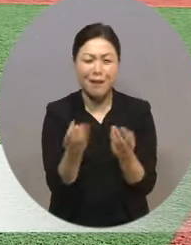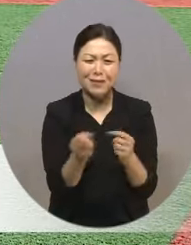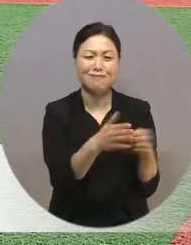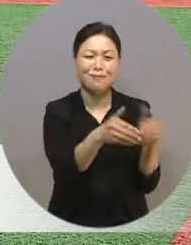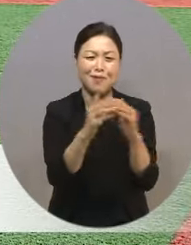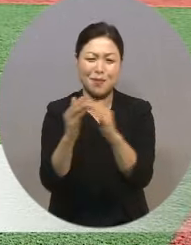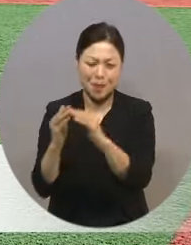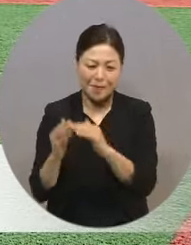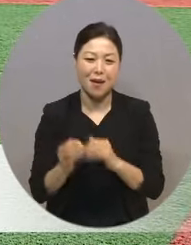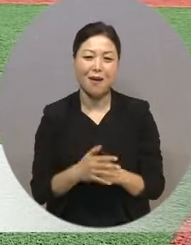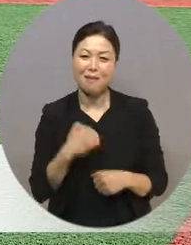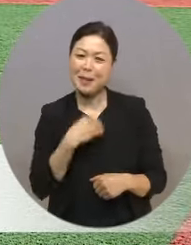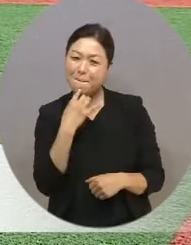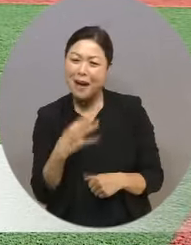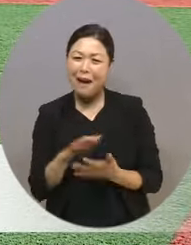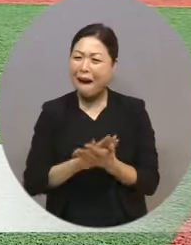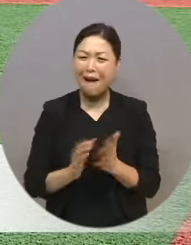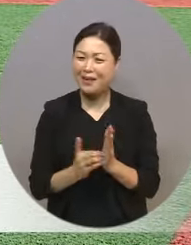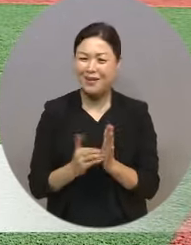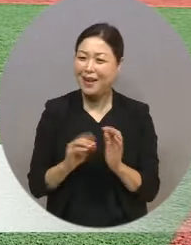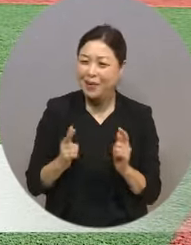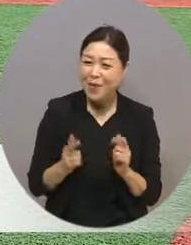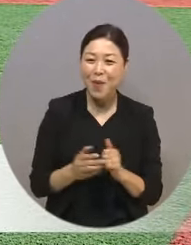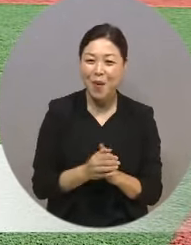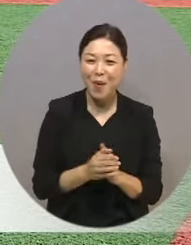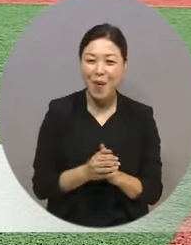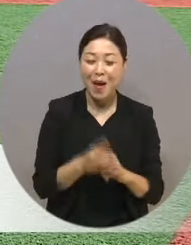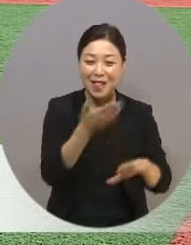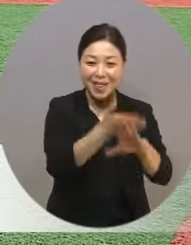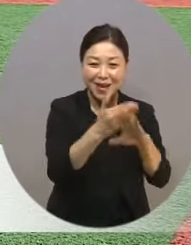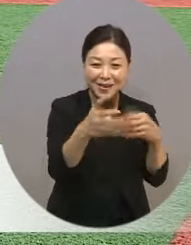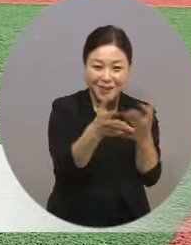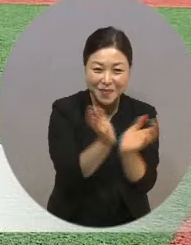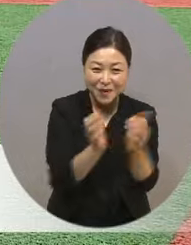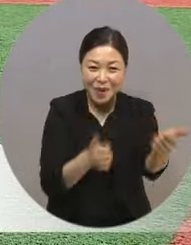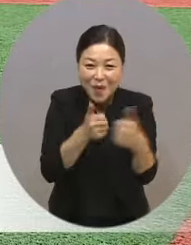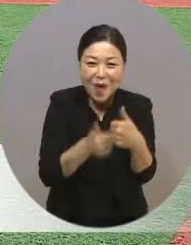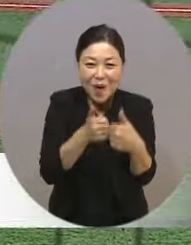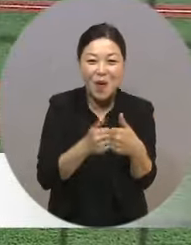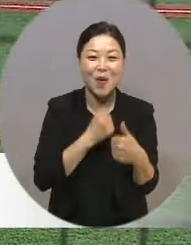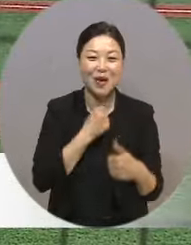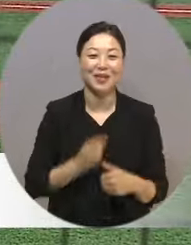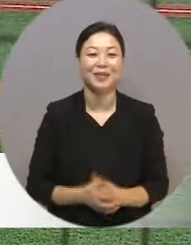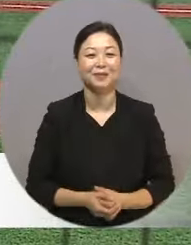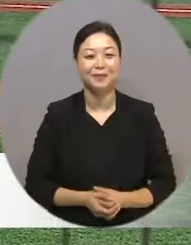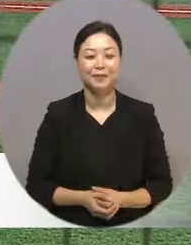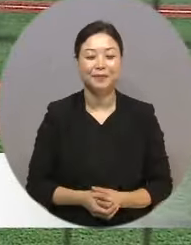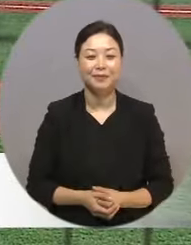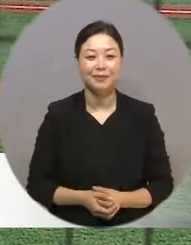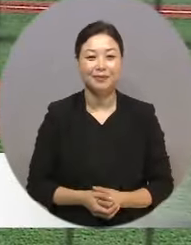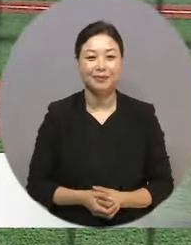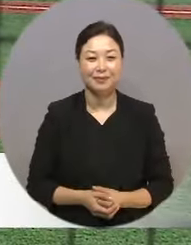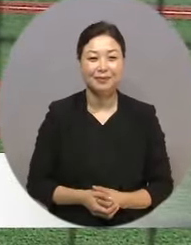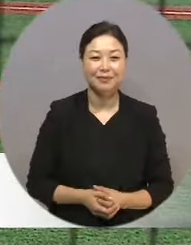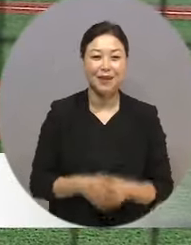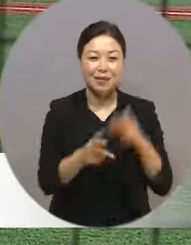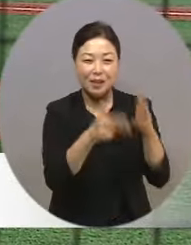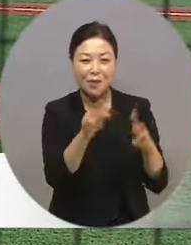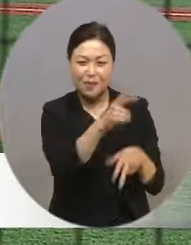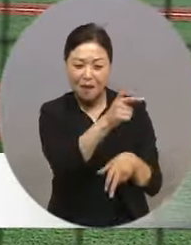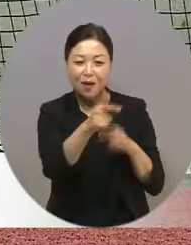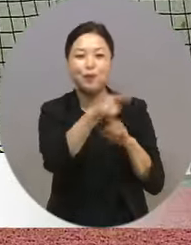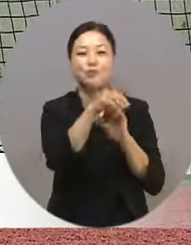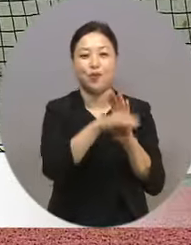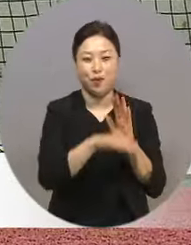같이 저희끼리만 아니라 이제 다른 야구팀하고도 한번 경기를 해보고 싶어요. 다양한 사업과 프로그램을